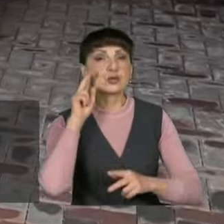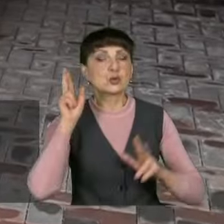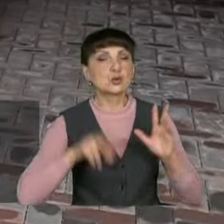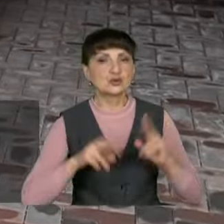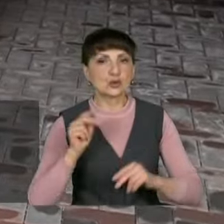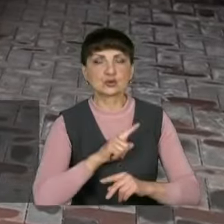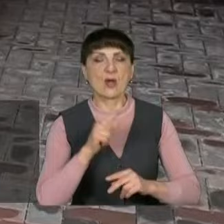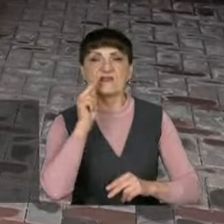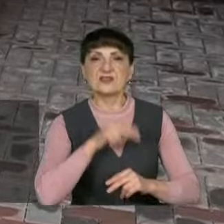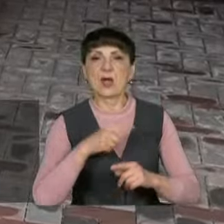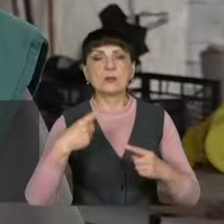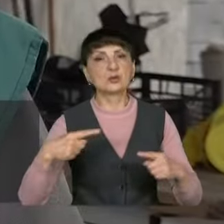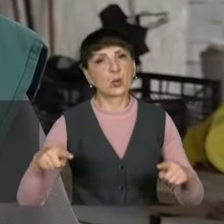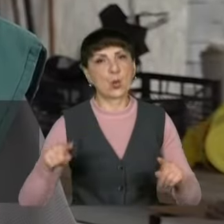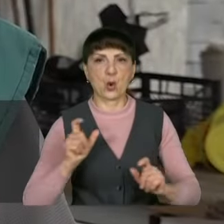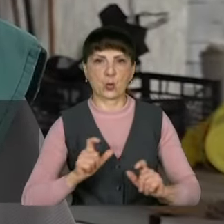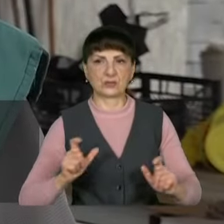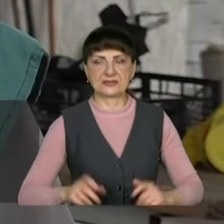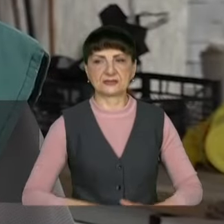что виновные на свободе.